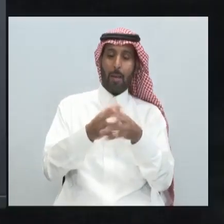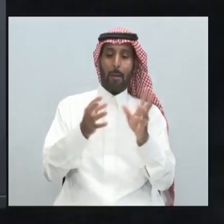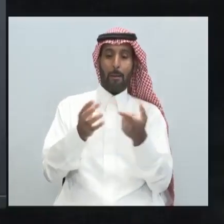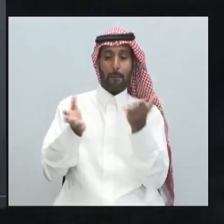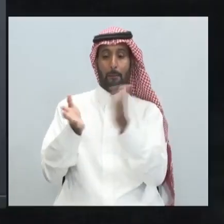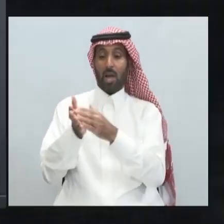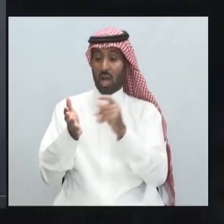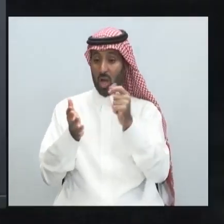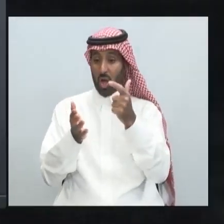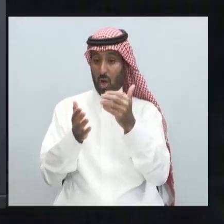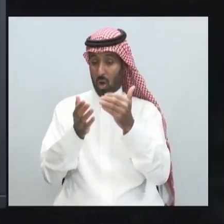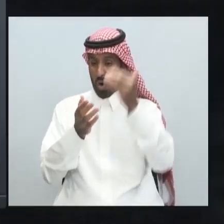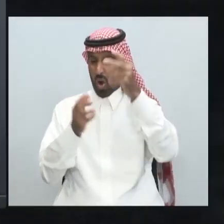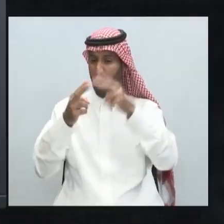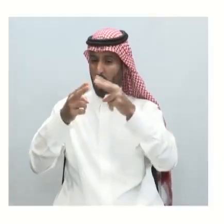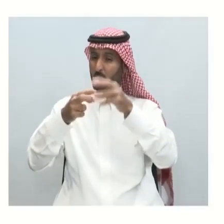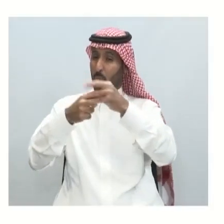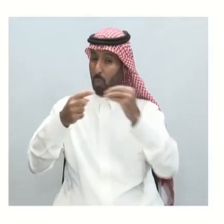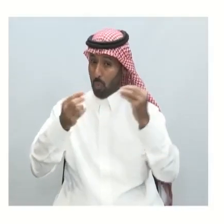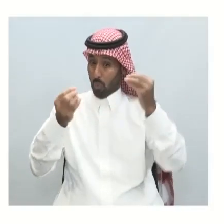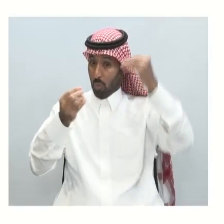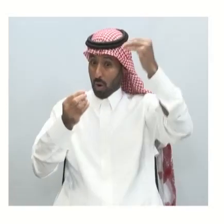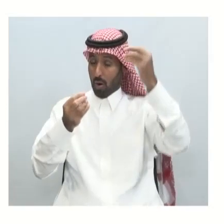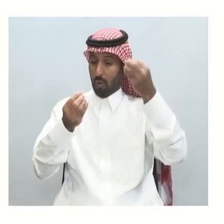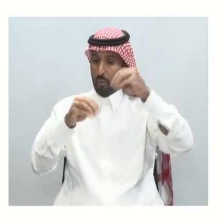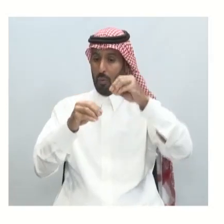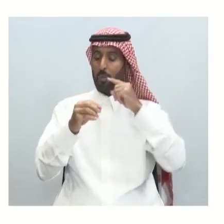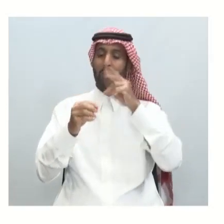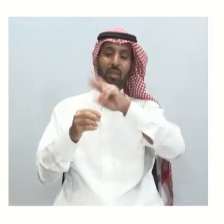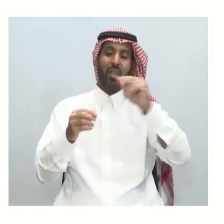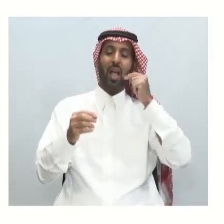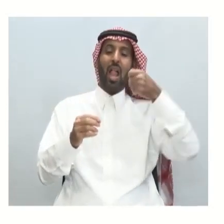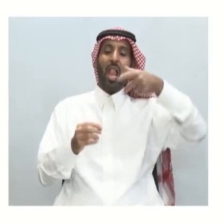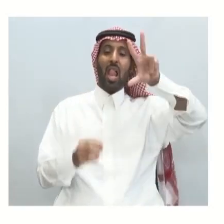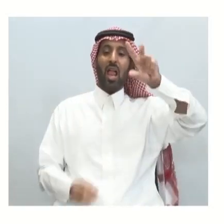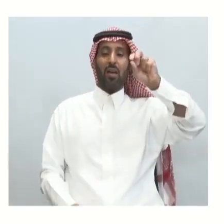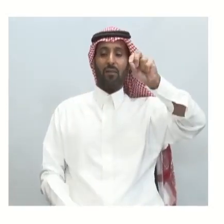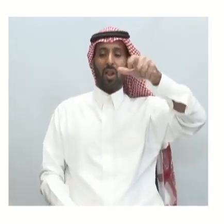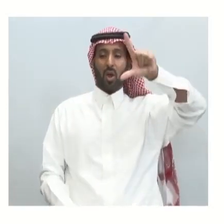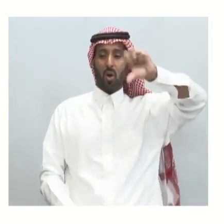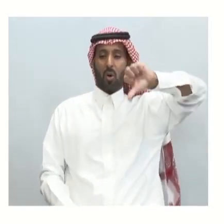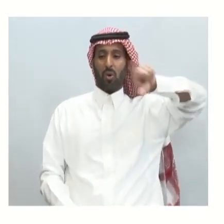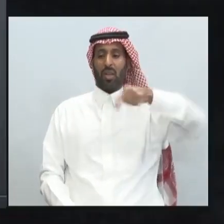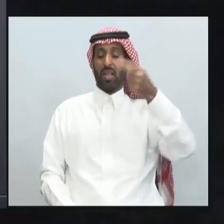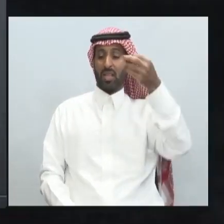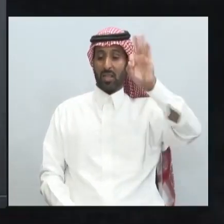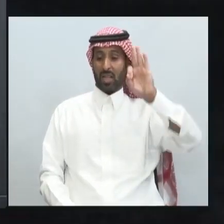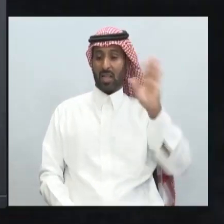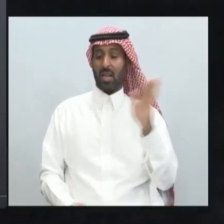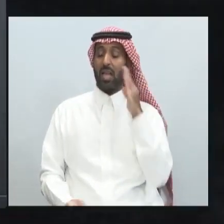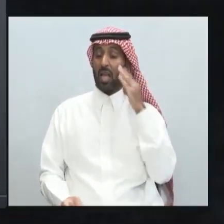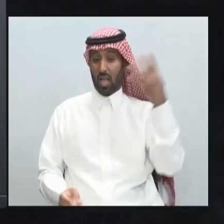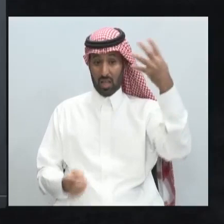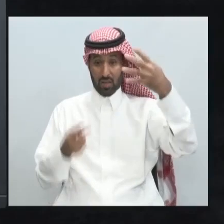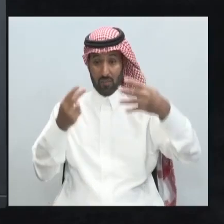التي لها قيم كهروسالبيه عاليه مثل الفلور بالنسبه لانواع الروابط التساهميه